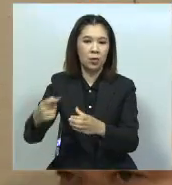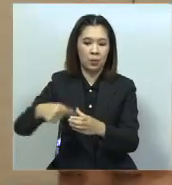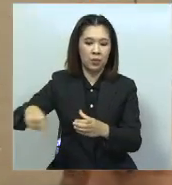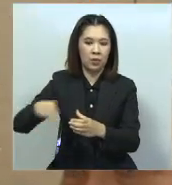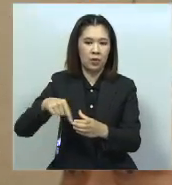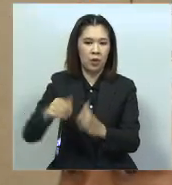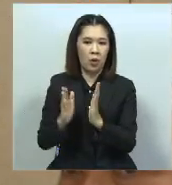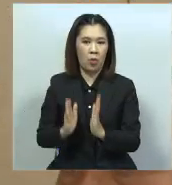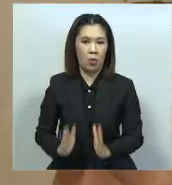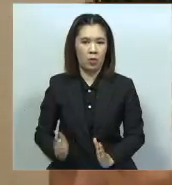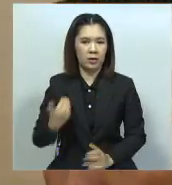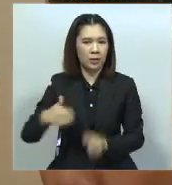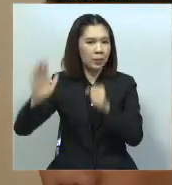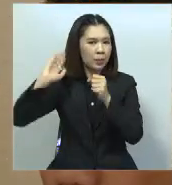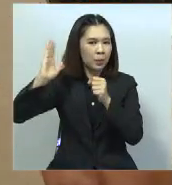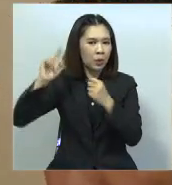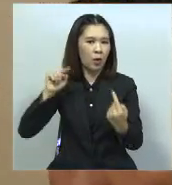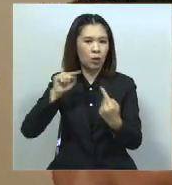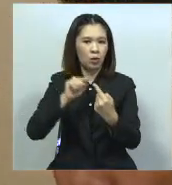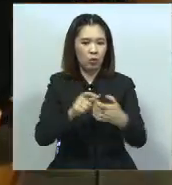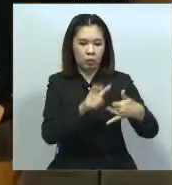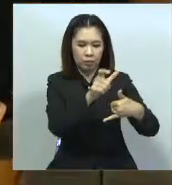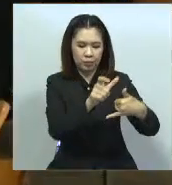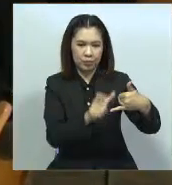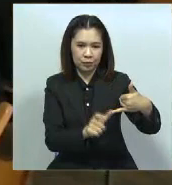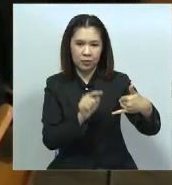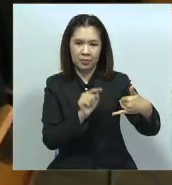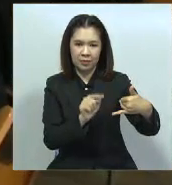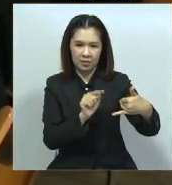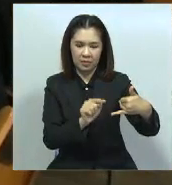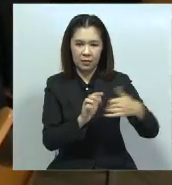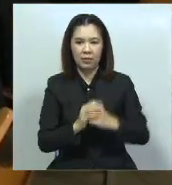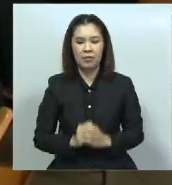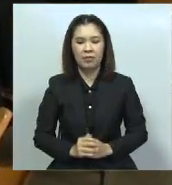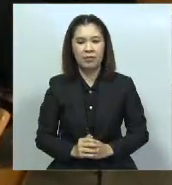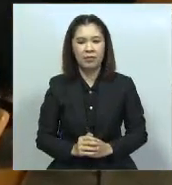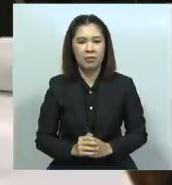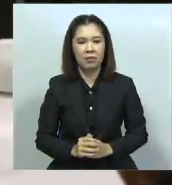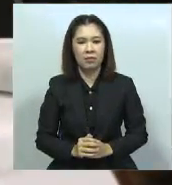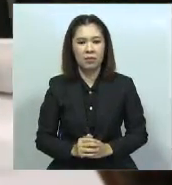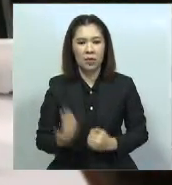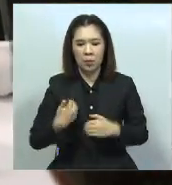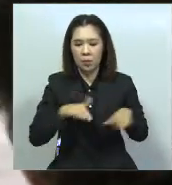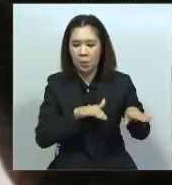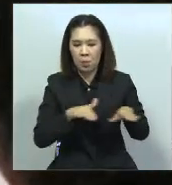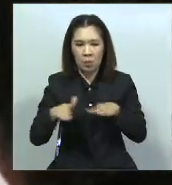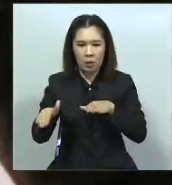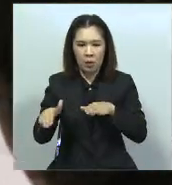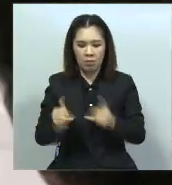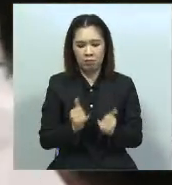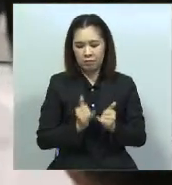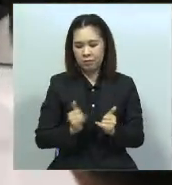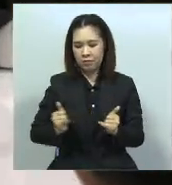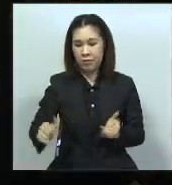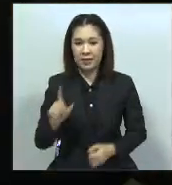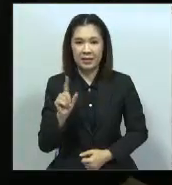ลที่จะขึ้นอภิปรายโดยเฉพาะเรื่องคุณสมบัติของพลเอกประยุทธ์จันทร์โอชามีผู้ที่เตรียมอภิปรายจำนวน20คนนะคะ